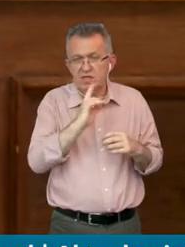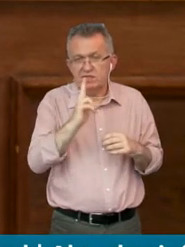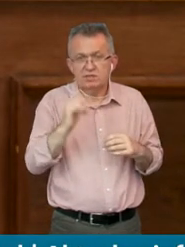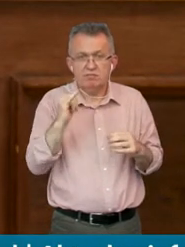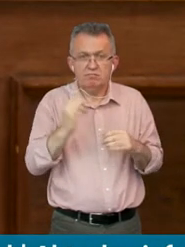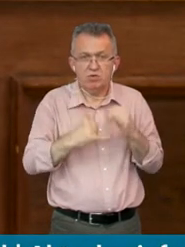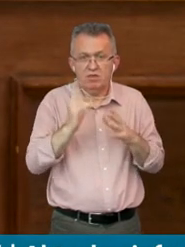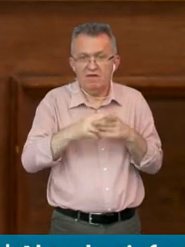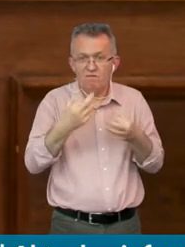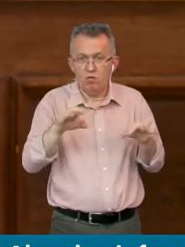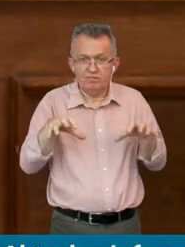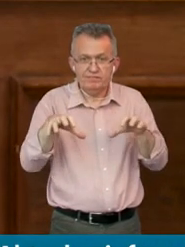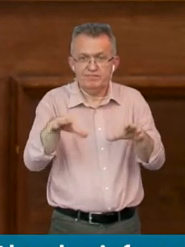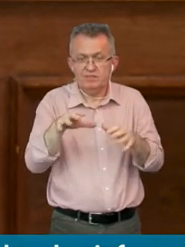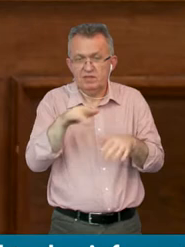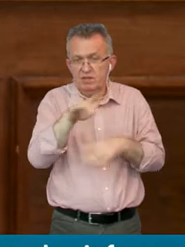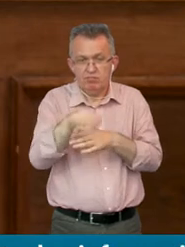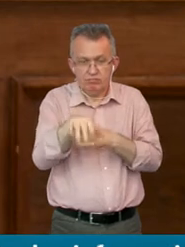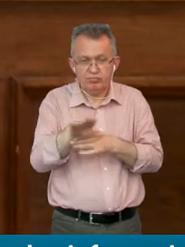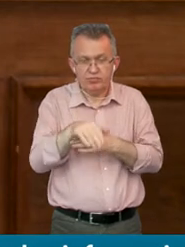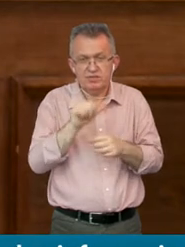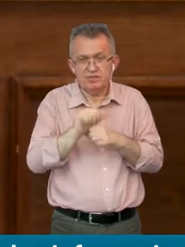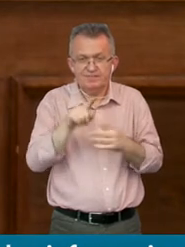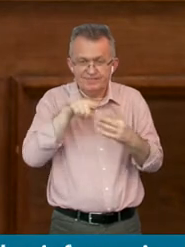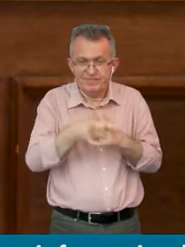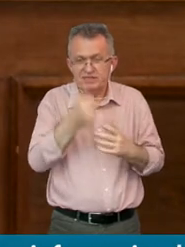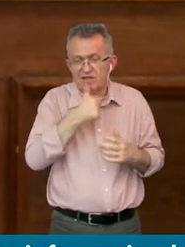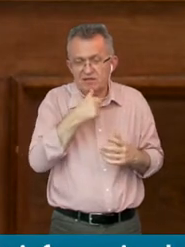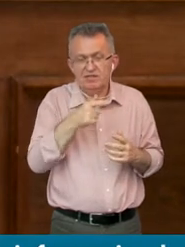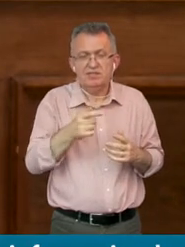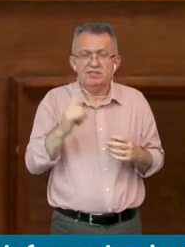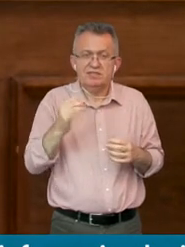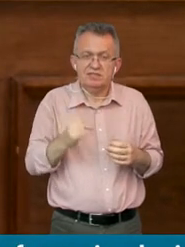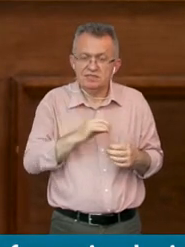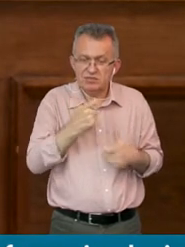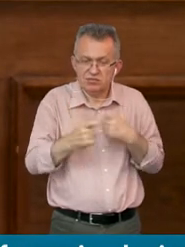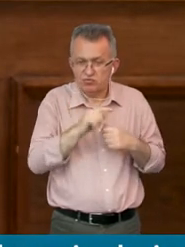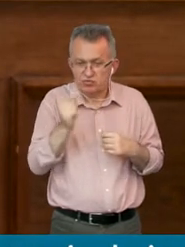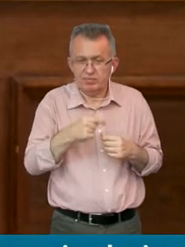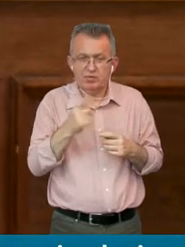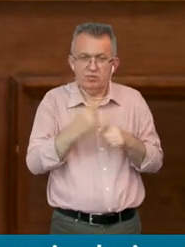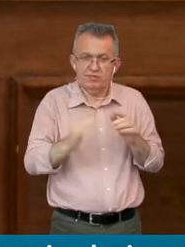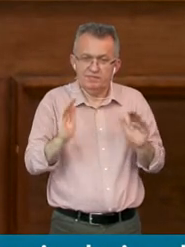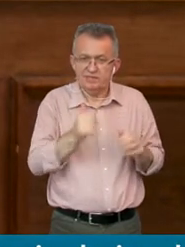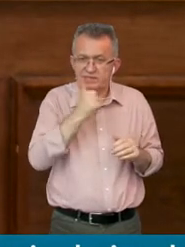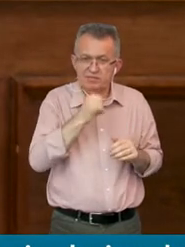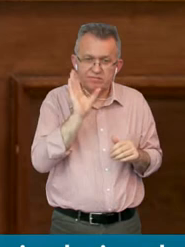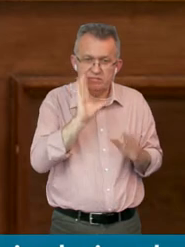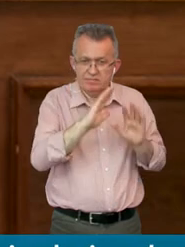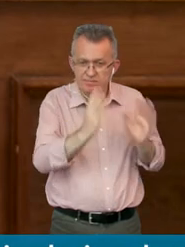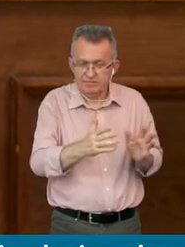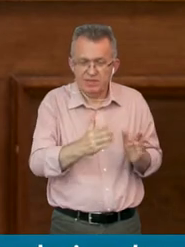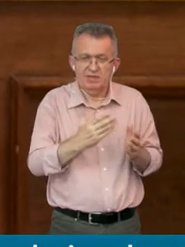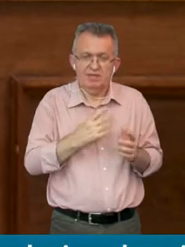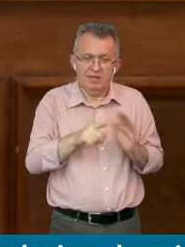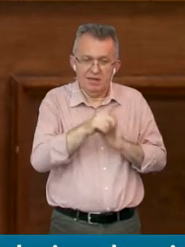na terenie wolnym, no to oznacza jakąś ingerencję w zieleń. Sztuka polega na tym, żeby skompensować to w sposób prawidłowy, stworzyć przestrzeń